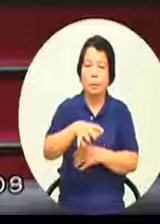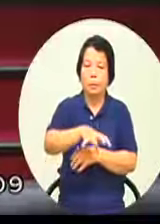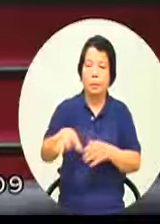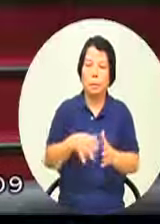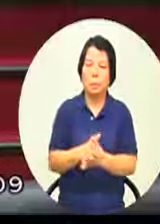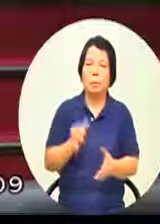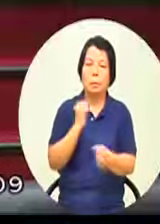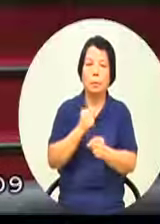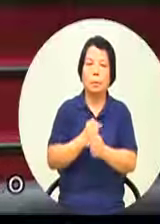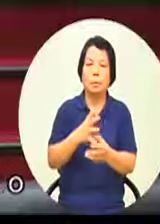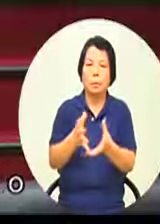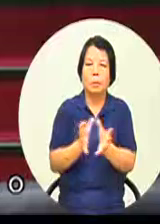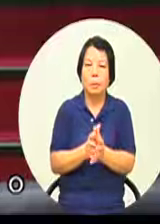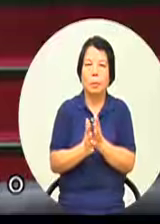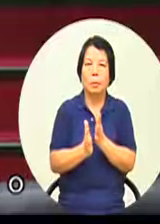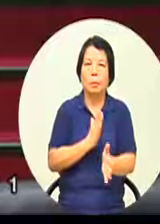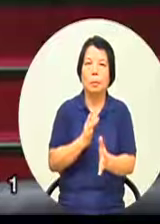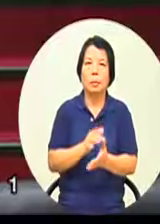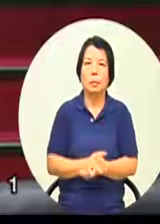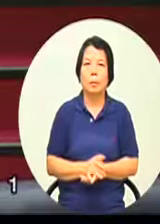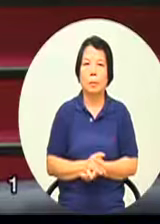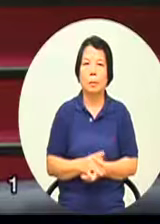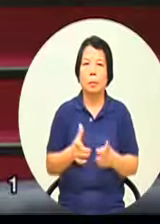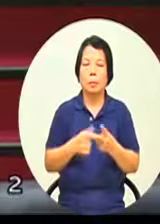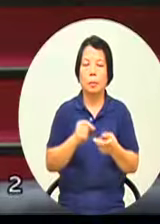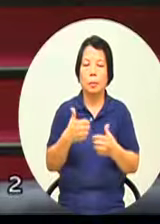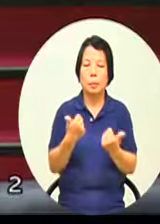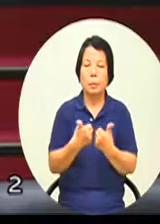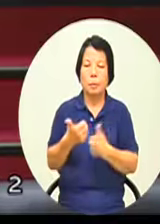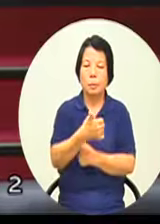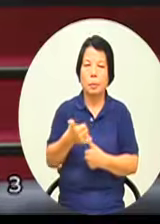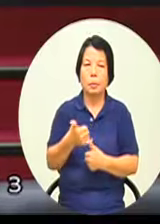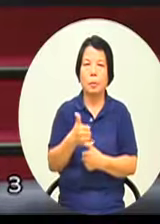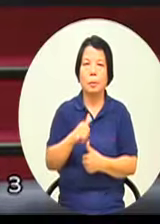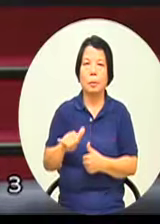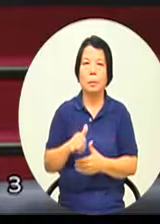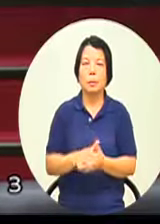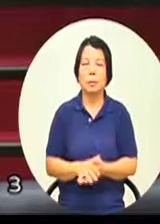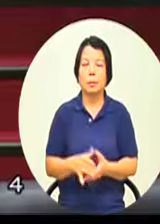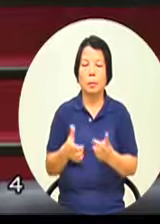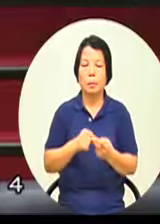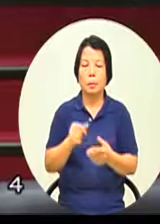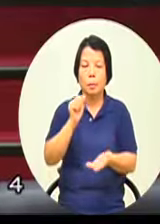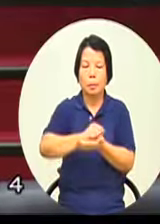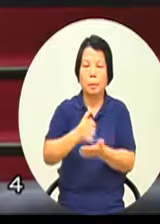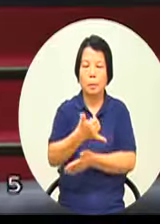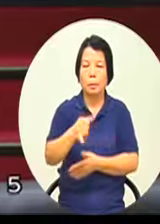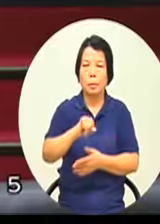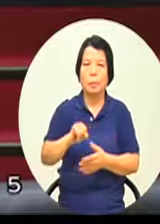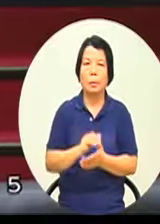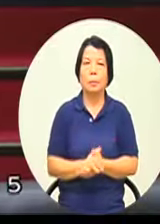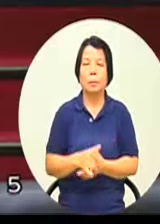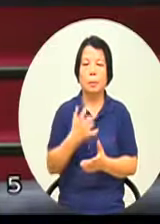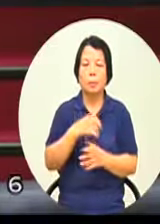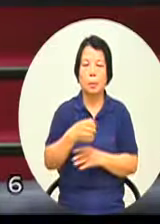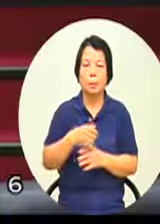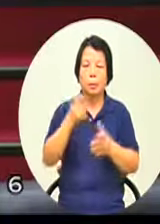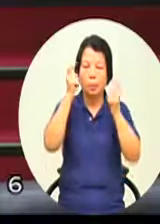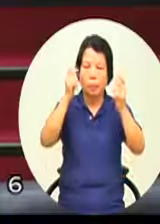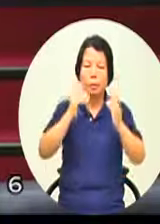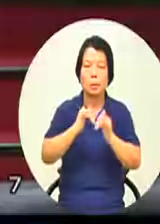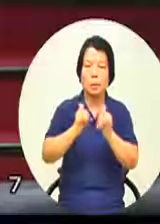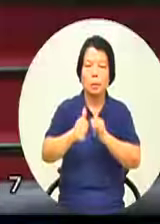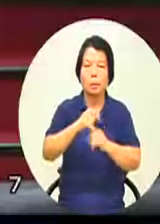团队，以及我们议会同仁，还有我们媒体记者以及高雄市民，大家